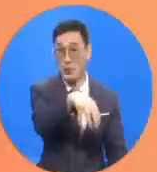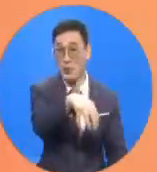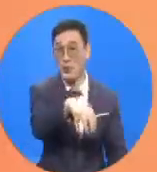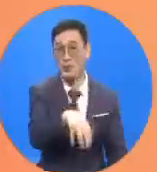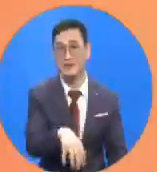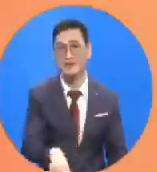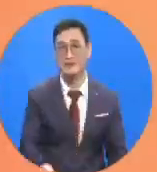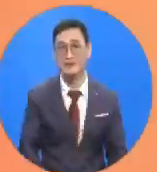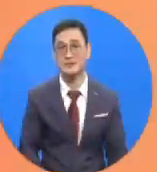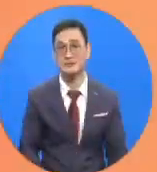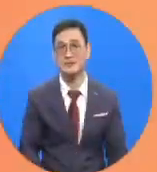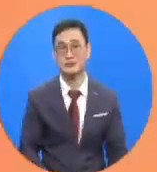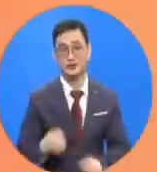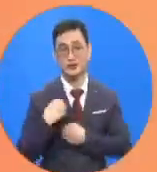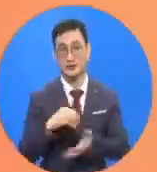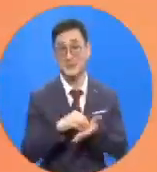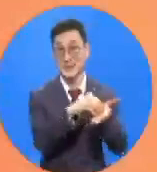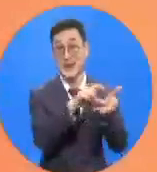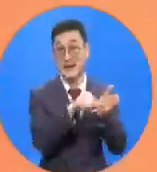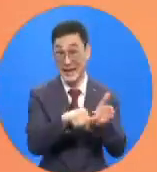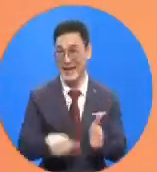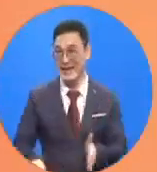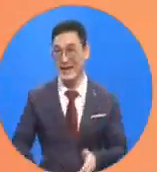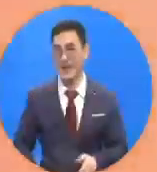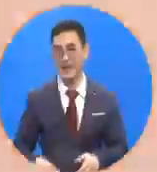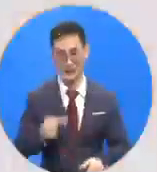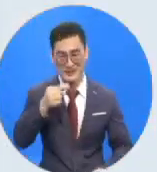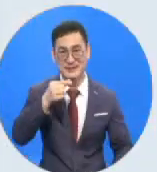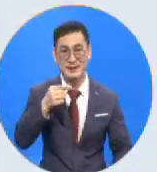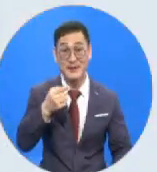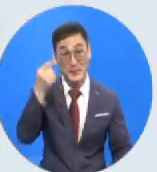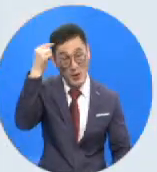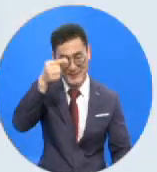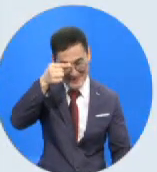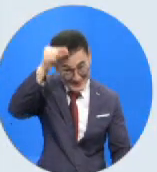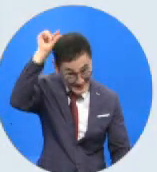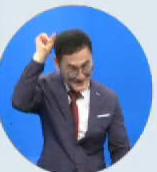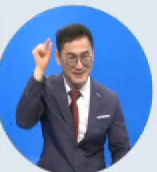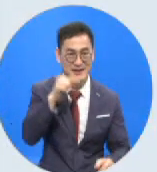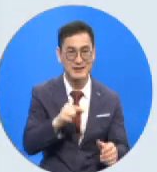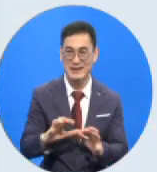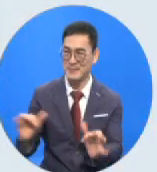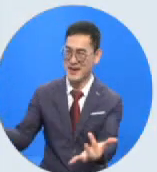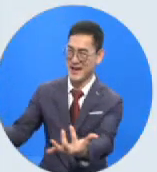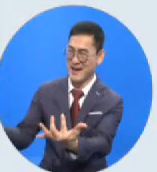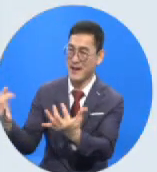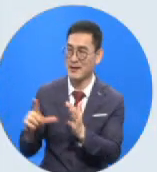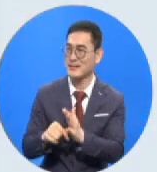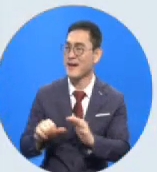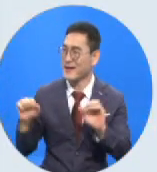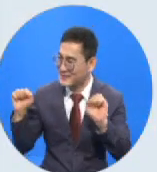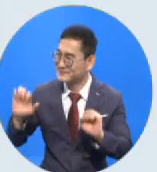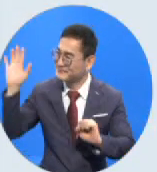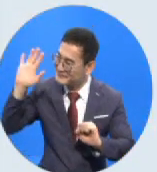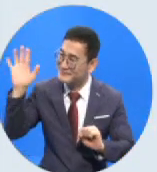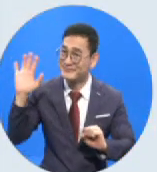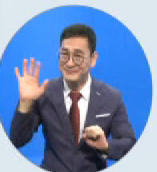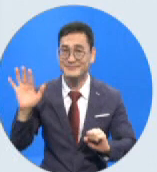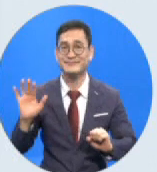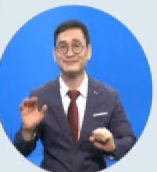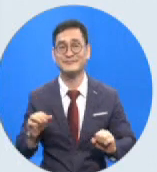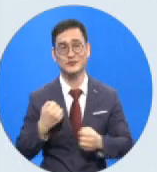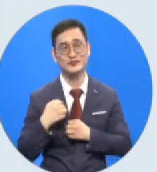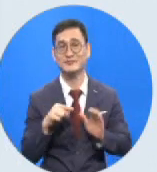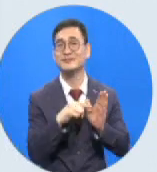팬들이 모여 있잖아요 짧은머리 하고 인사하고 들어가는데 컬러나 읽어 아즈미 됐으니까 g 내 아파트에